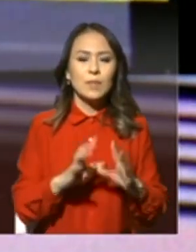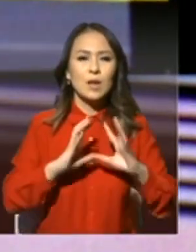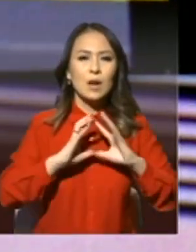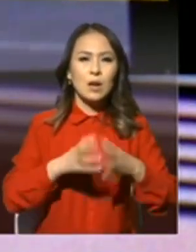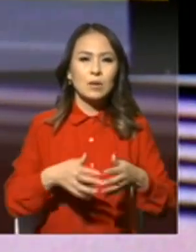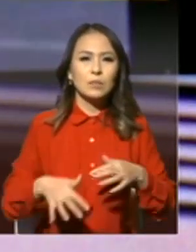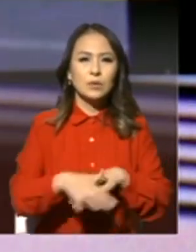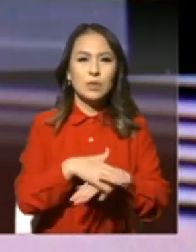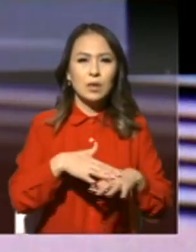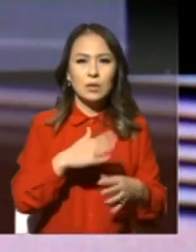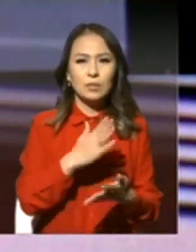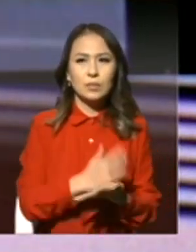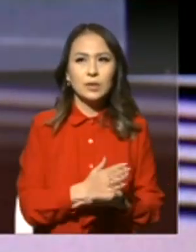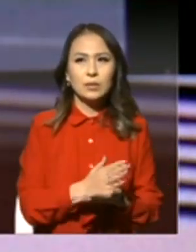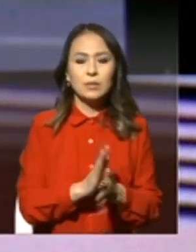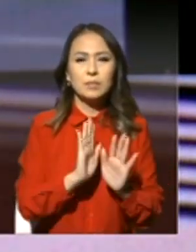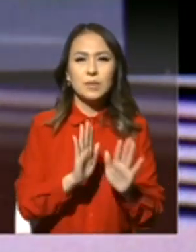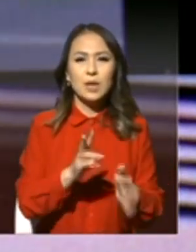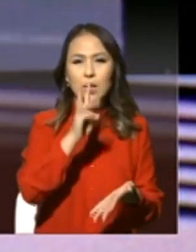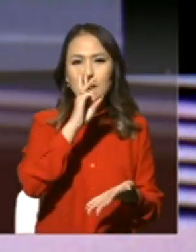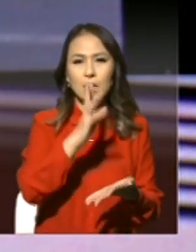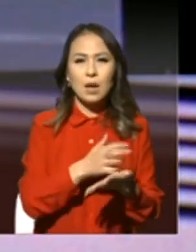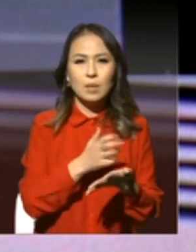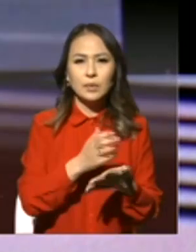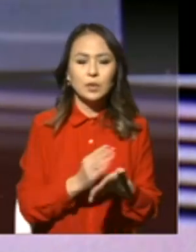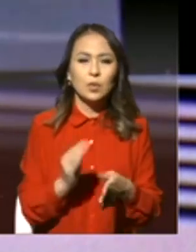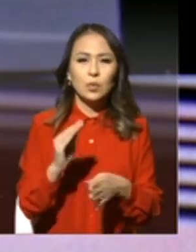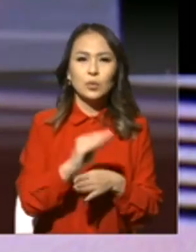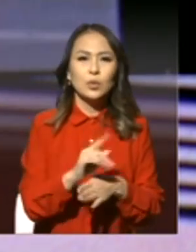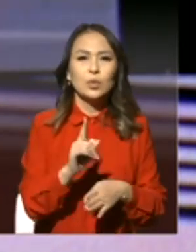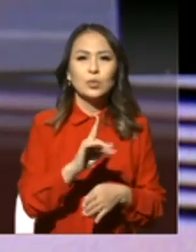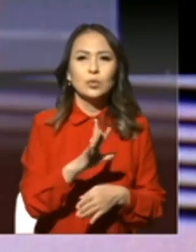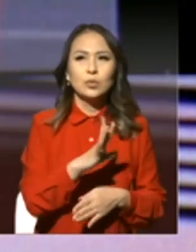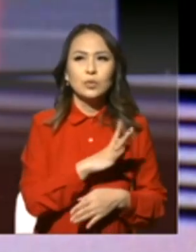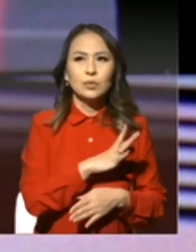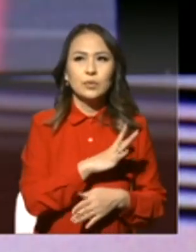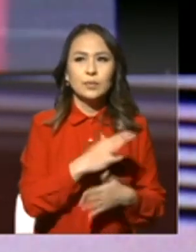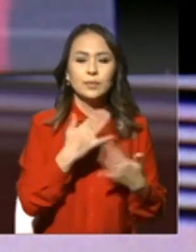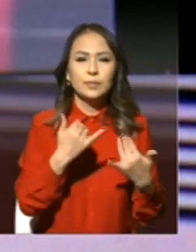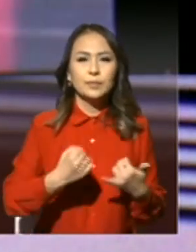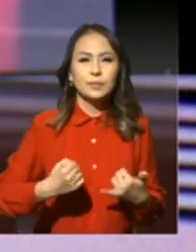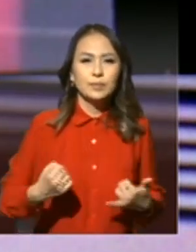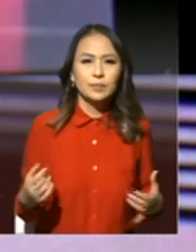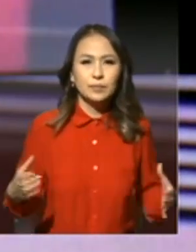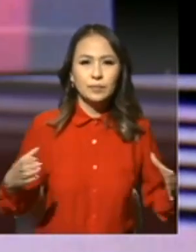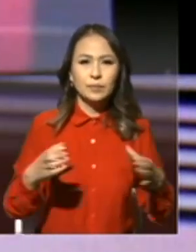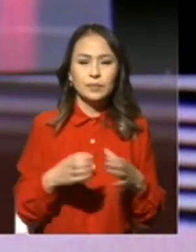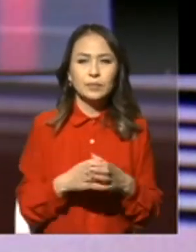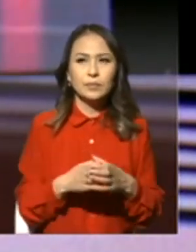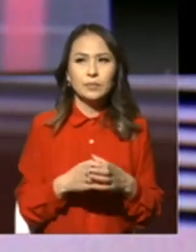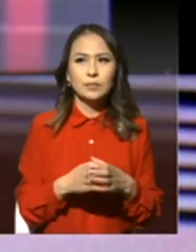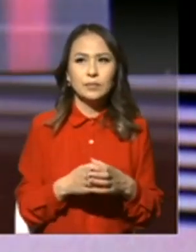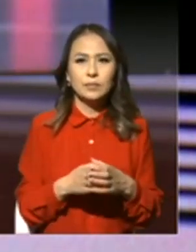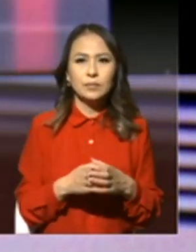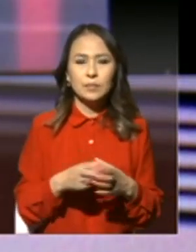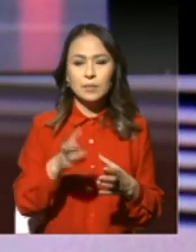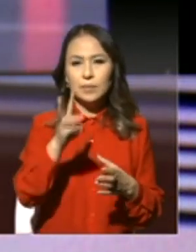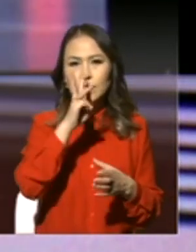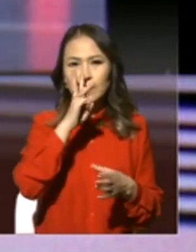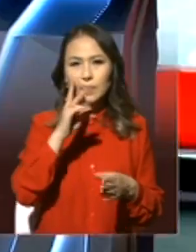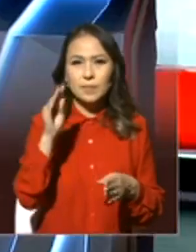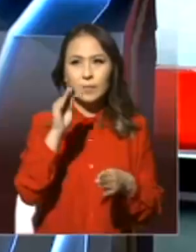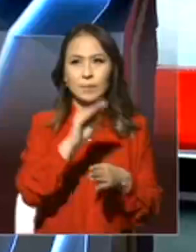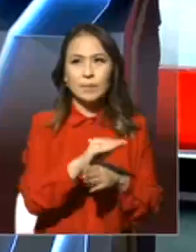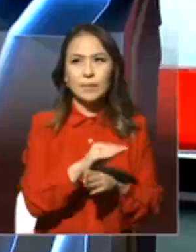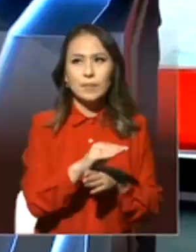нарық бар, басқадай бар. Бірақ табысты көтеру үшін міне жаңа әріптесіміз айтты. Ана табысының төлем қабілетін